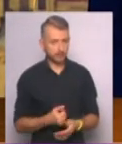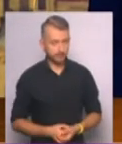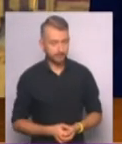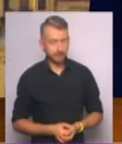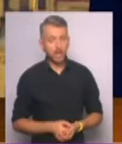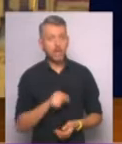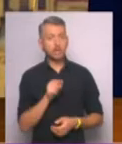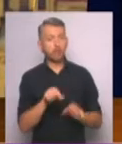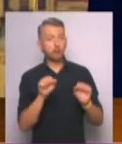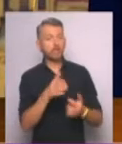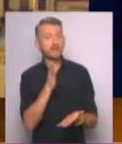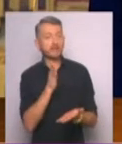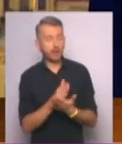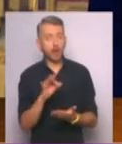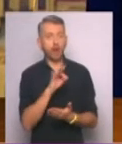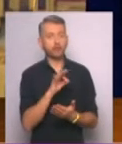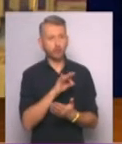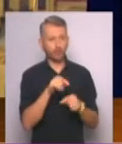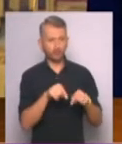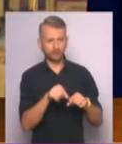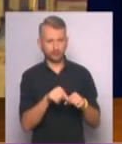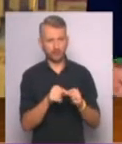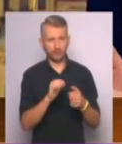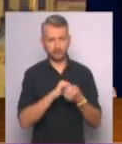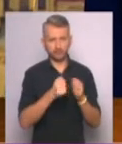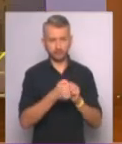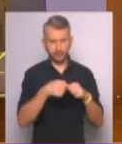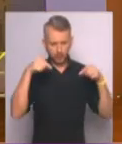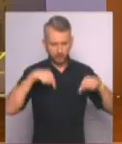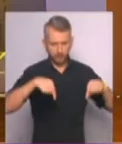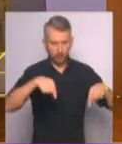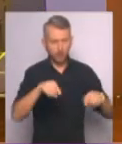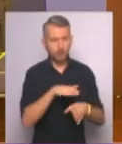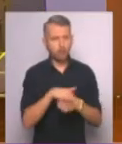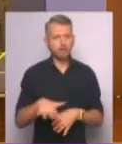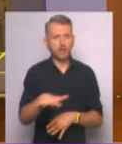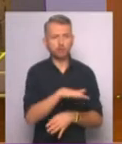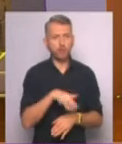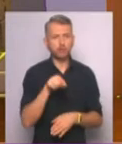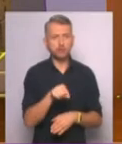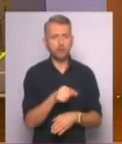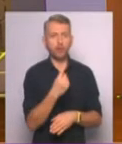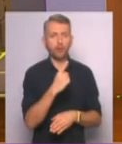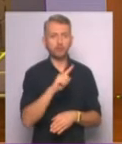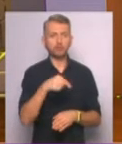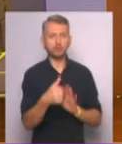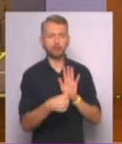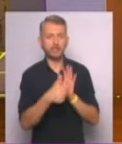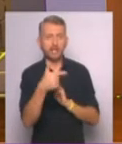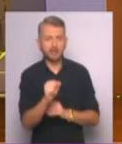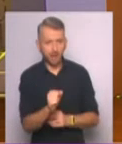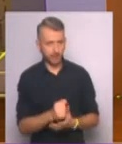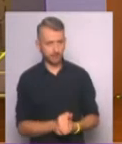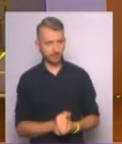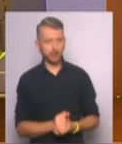ця можливість є, а стосовно свайного поля, повна площа цієї ділянки складає 1,6 гектара,